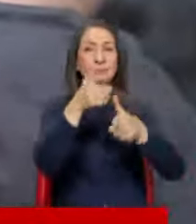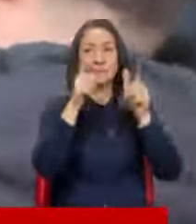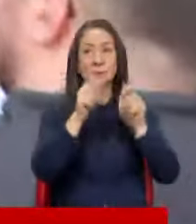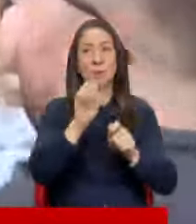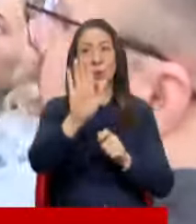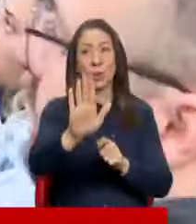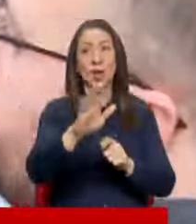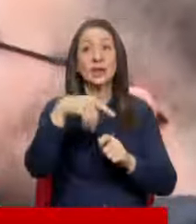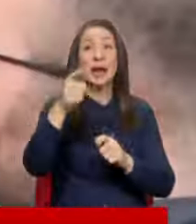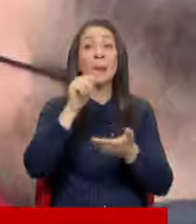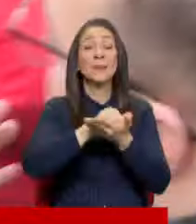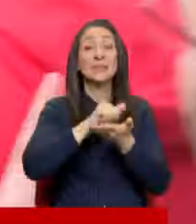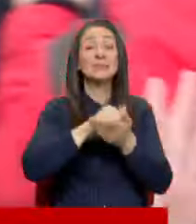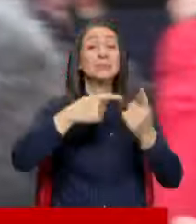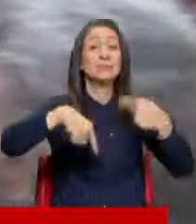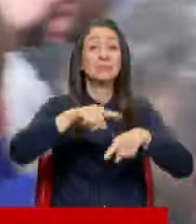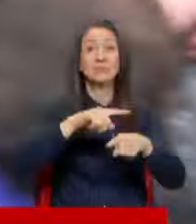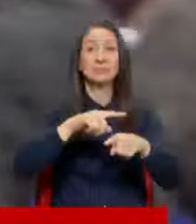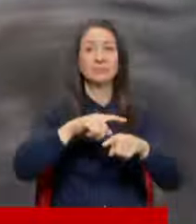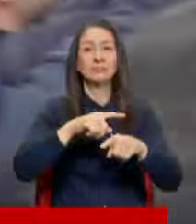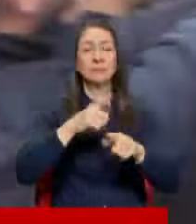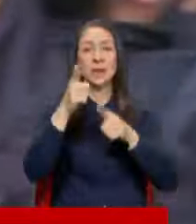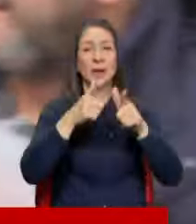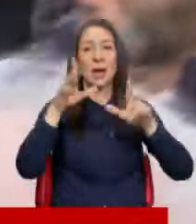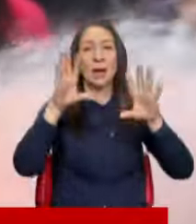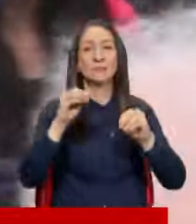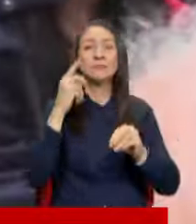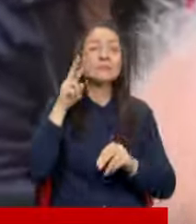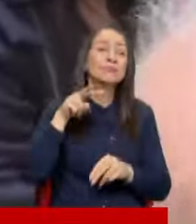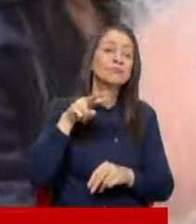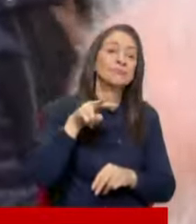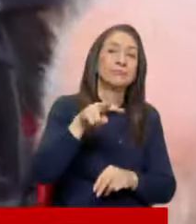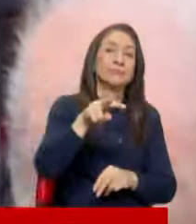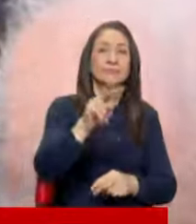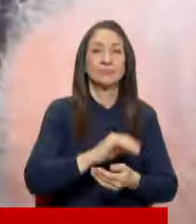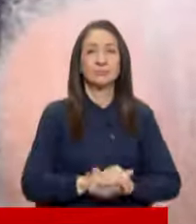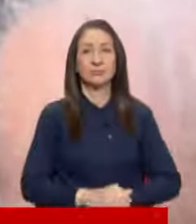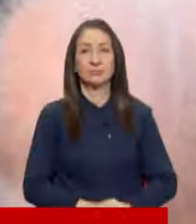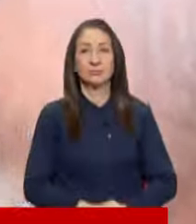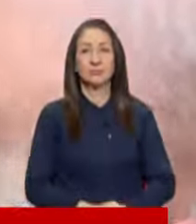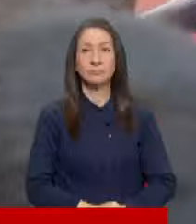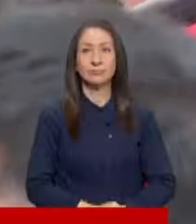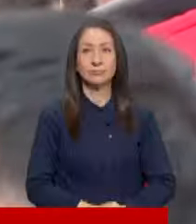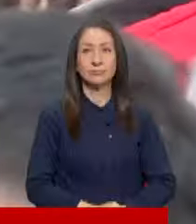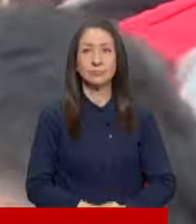yapıyorlar diğer basın mensupları İsa kameraları kapalı bir şekilde daha uzakta